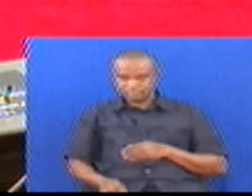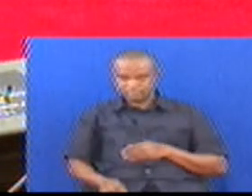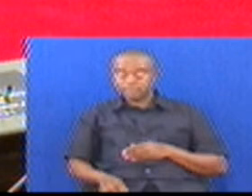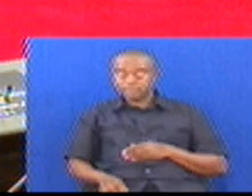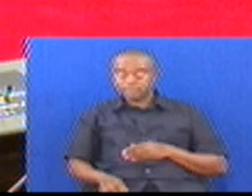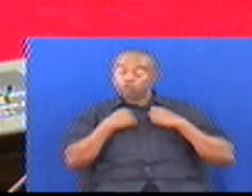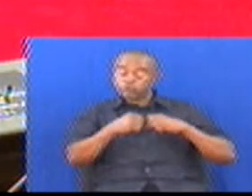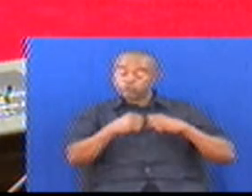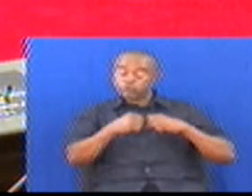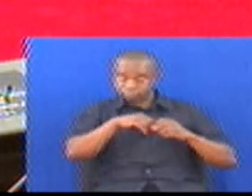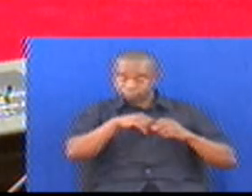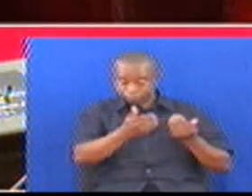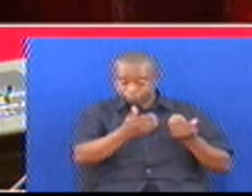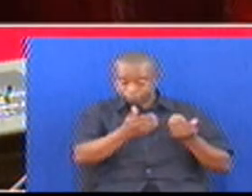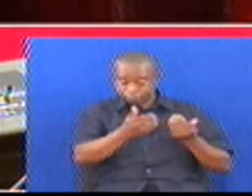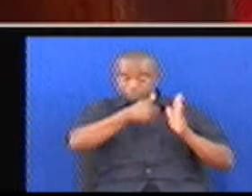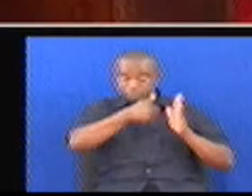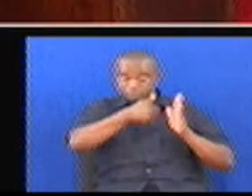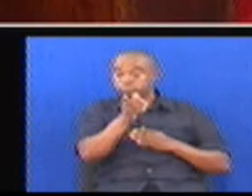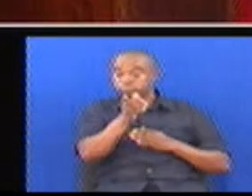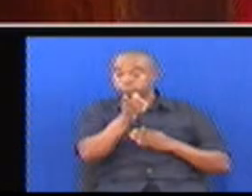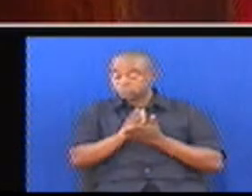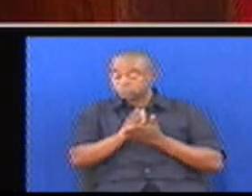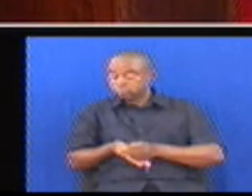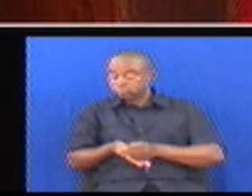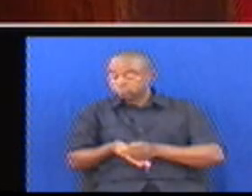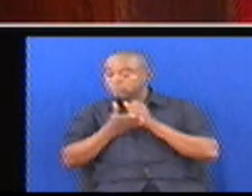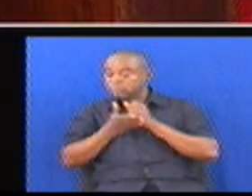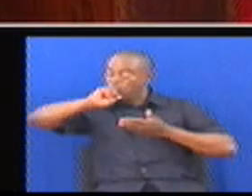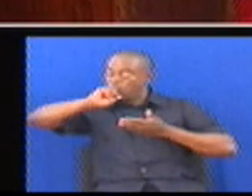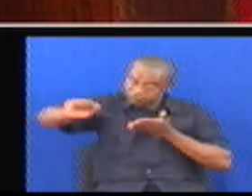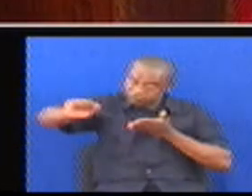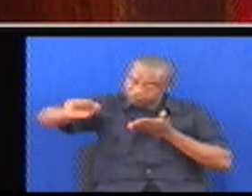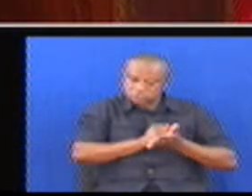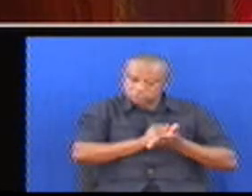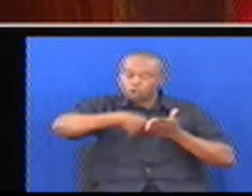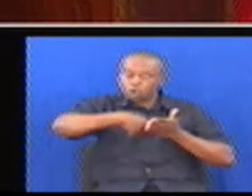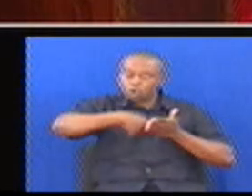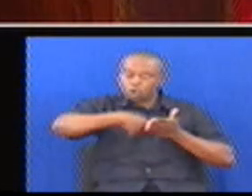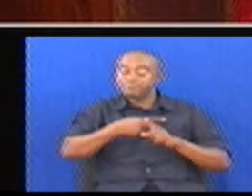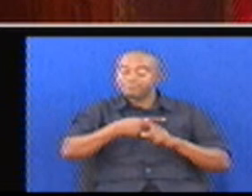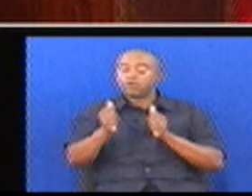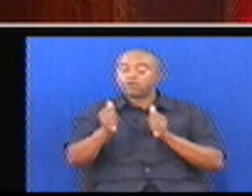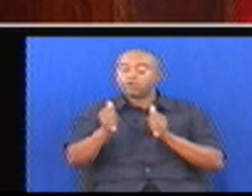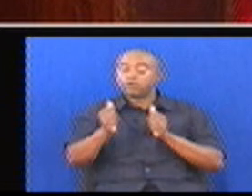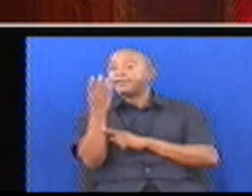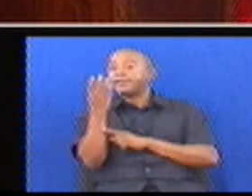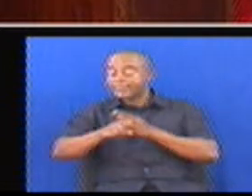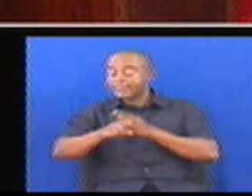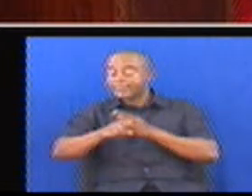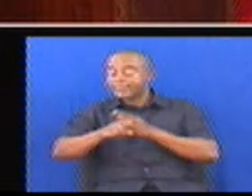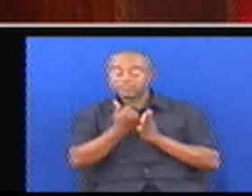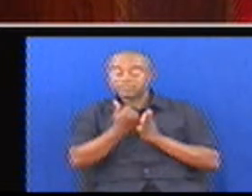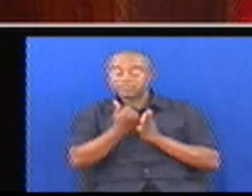programu hizo umewezesha kufutwa kwa tozo 114 katika sekta ya